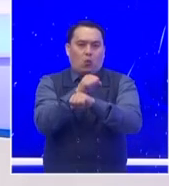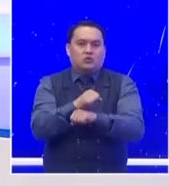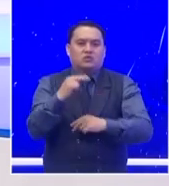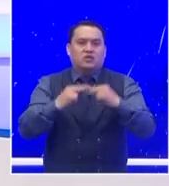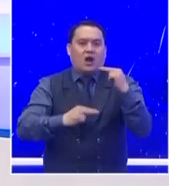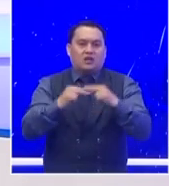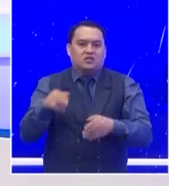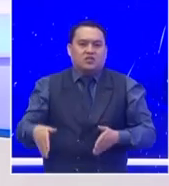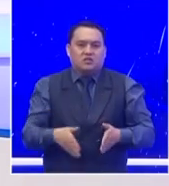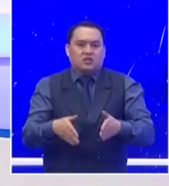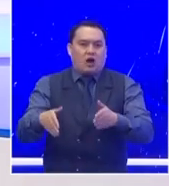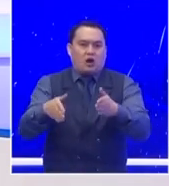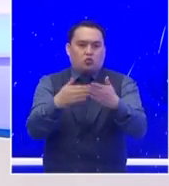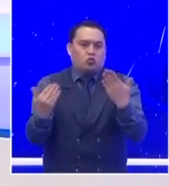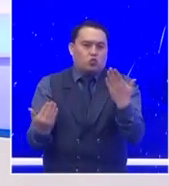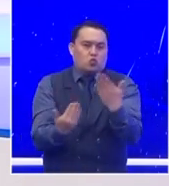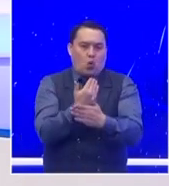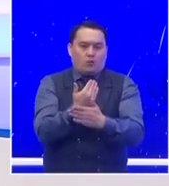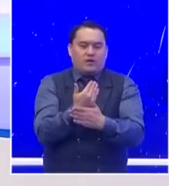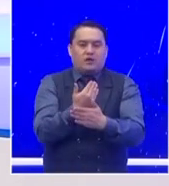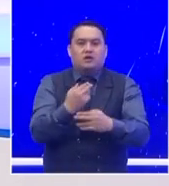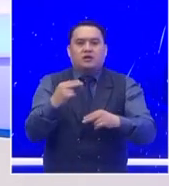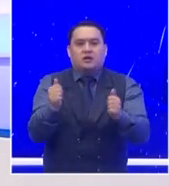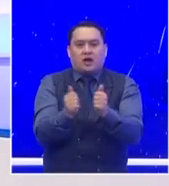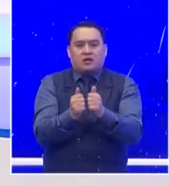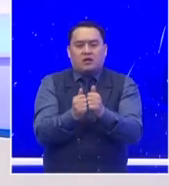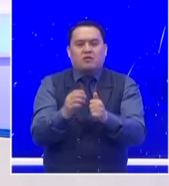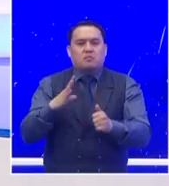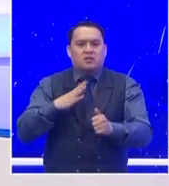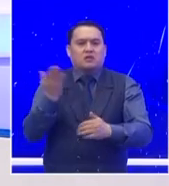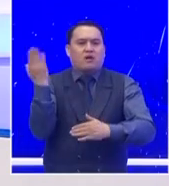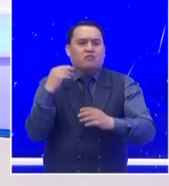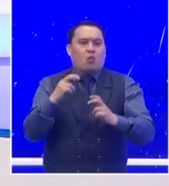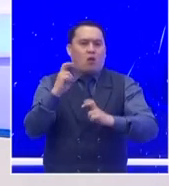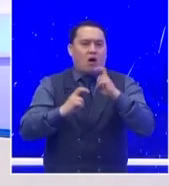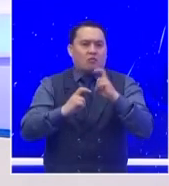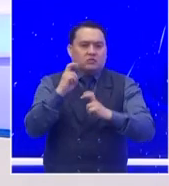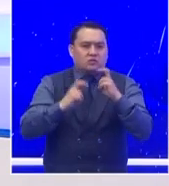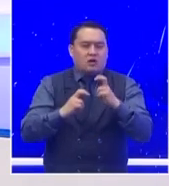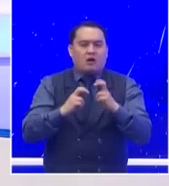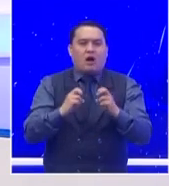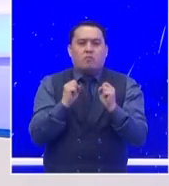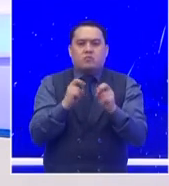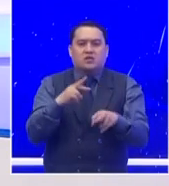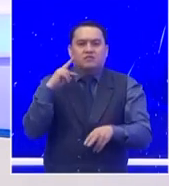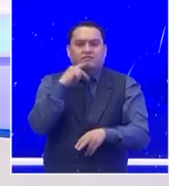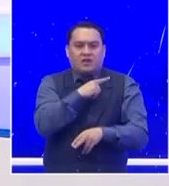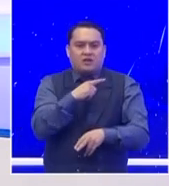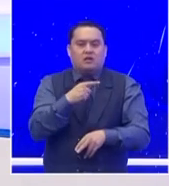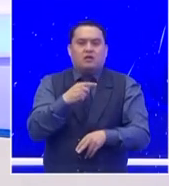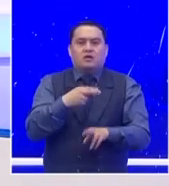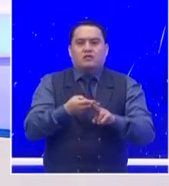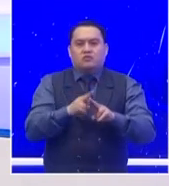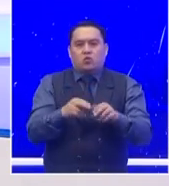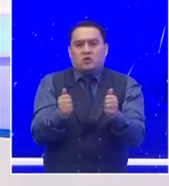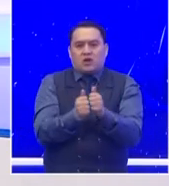хорды. Одну из эстакад новой трассы собираются возвести в зоне захоронения радиоактивных отходов московского завода полиметаллов у парка